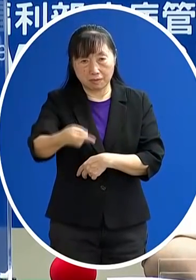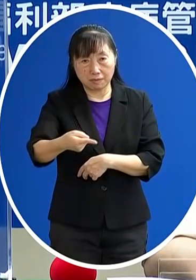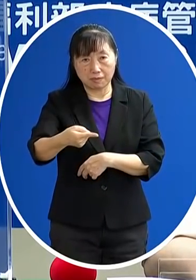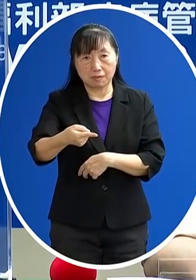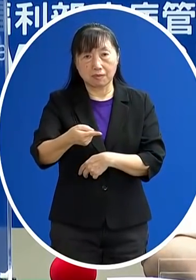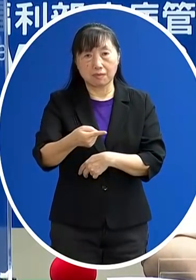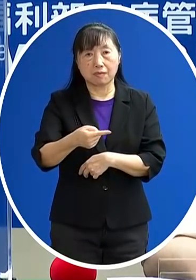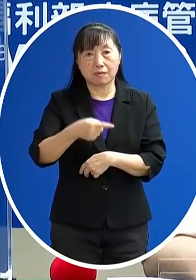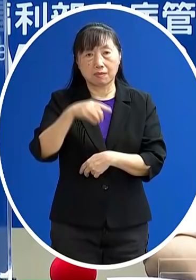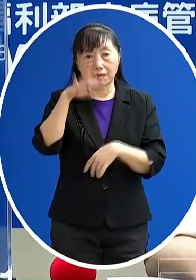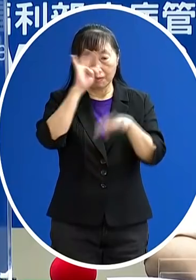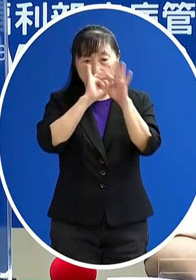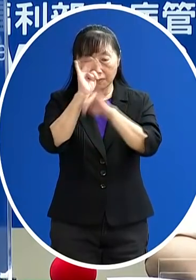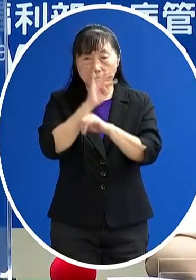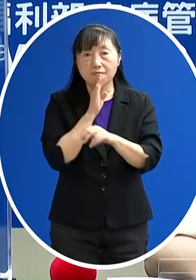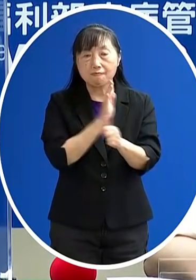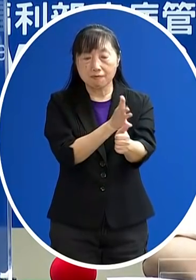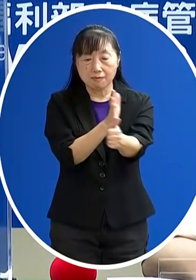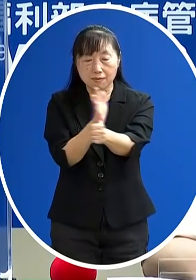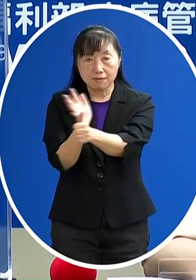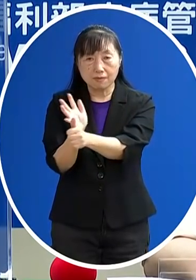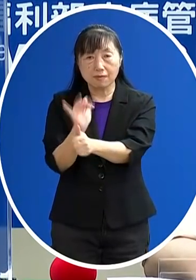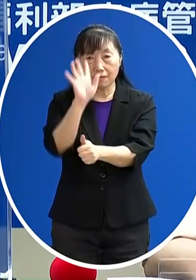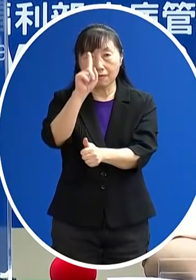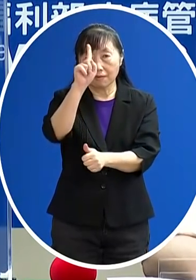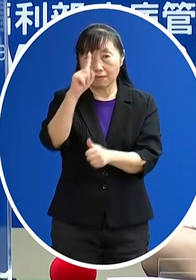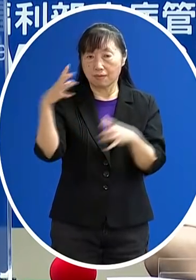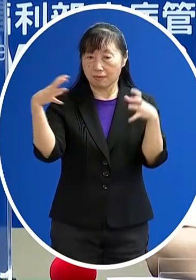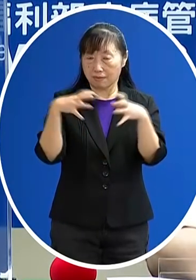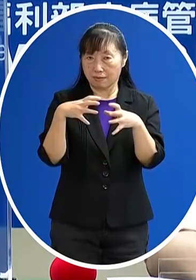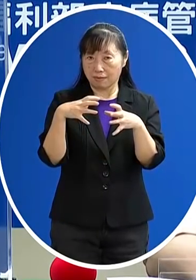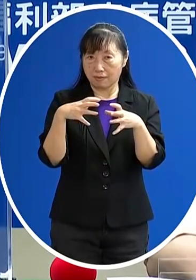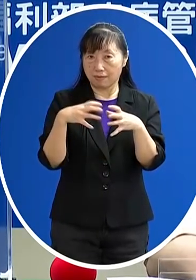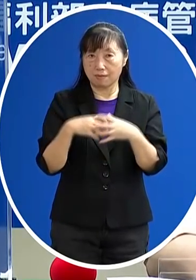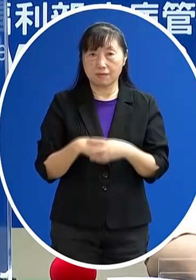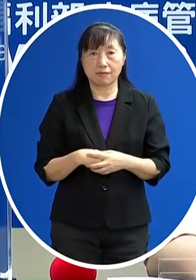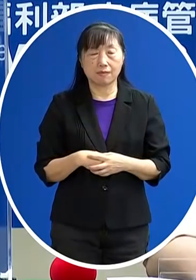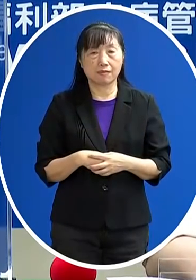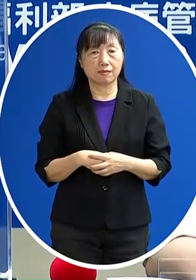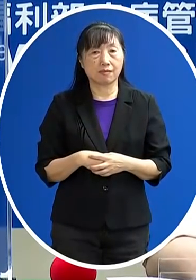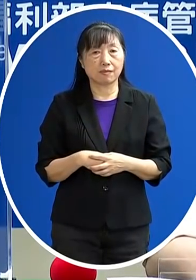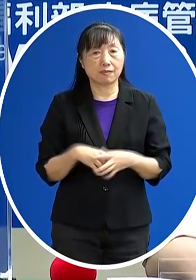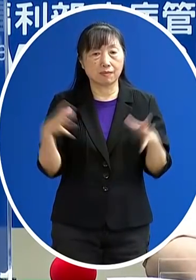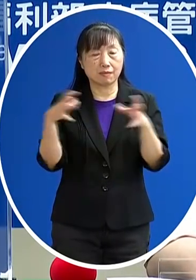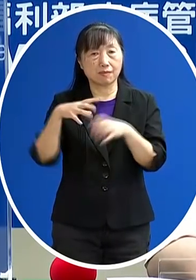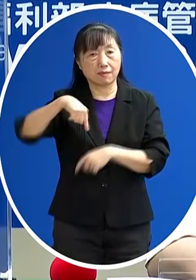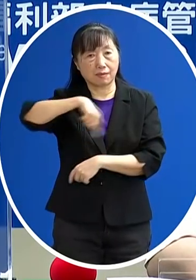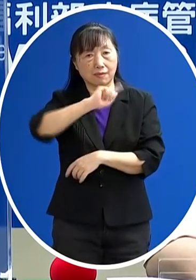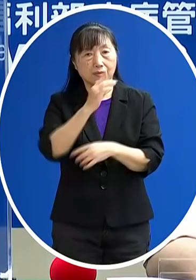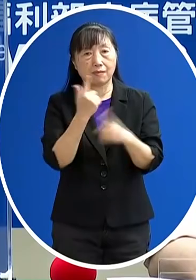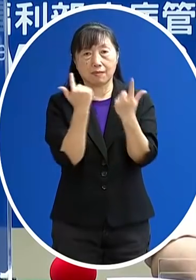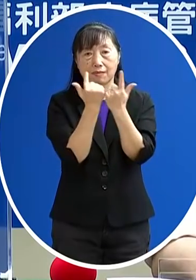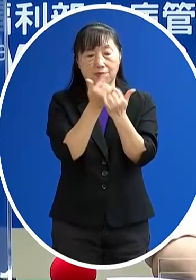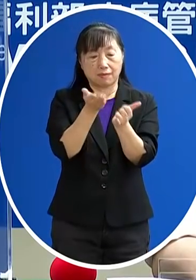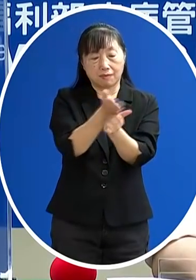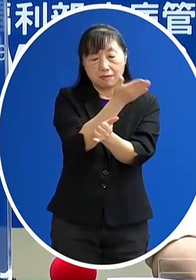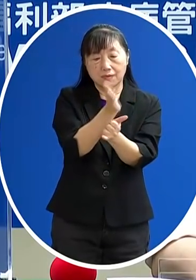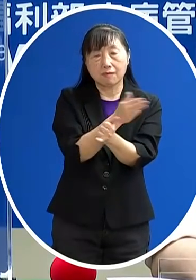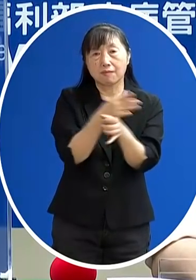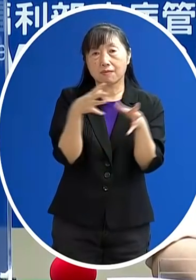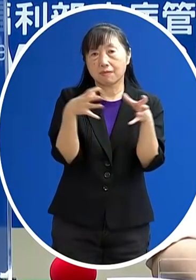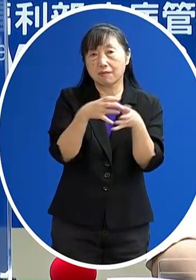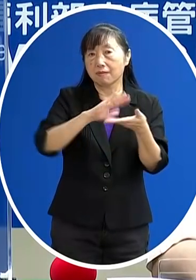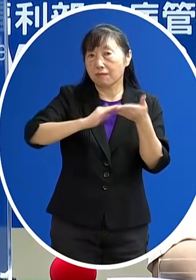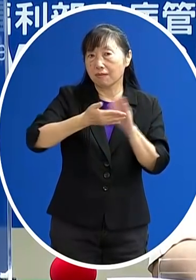位好他的一个一起在就是一起到北部来参加聚会